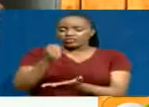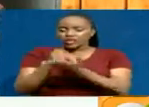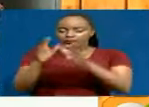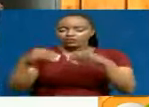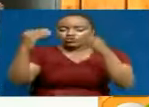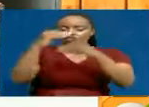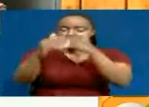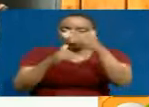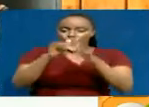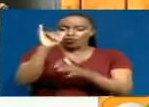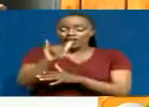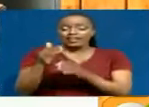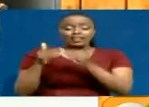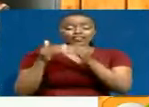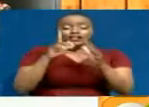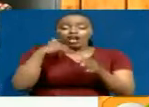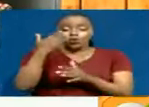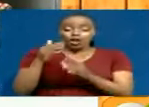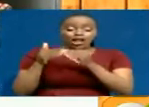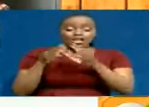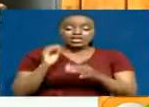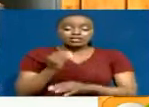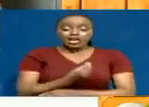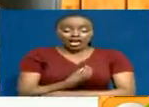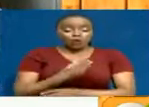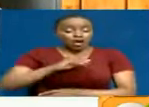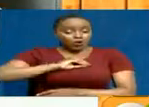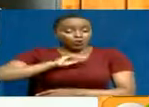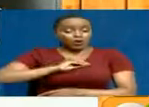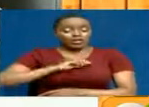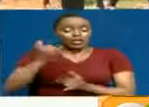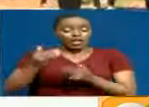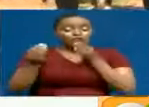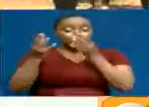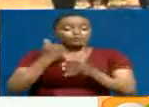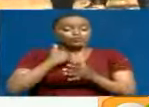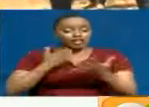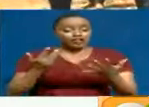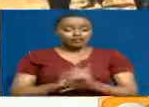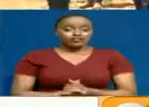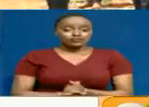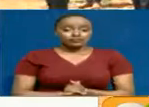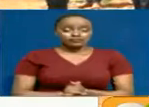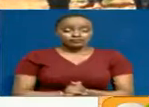facilitate haya mambo. Na ni viongozi ambao ni viongozi wetu wenyewe, na kwa sasa tuko na habari.